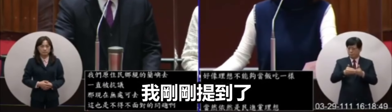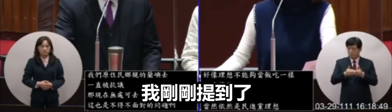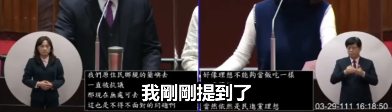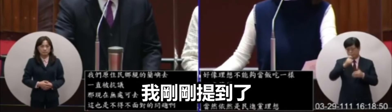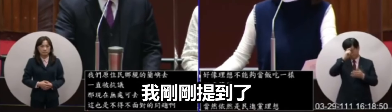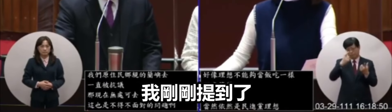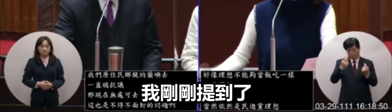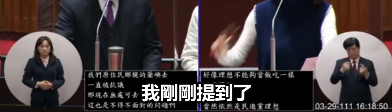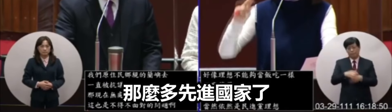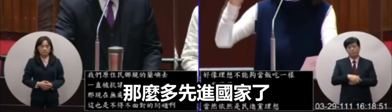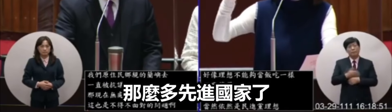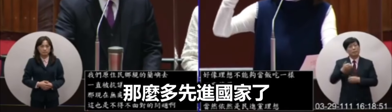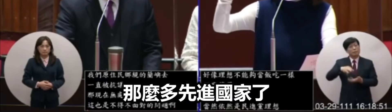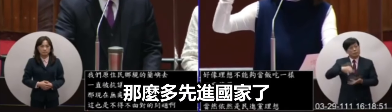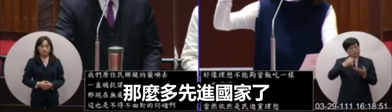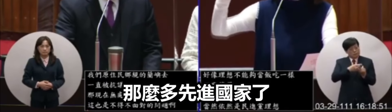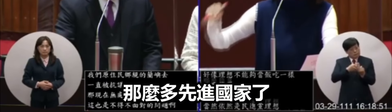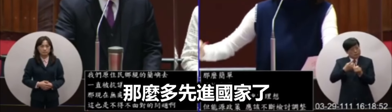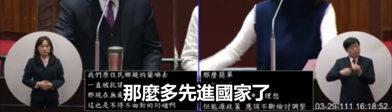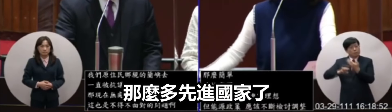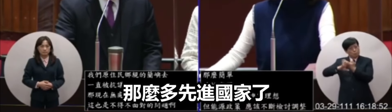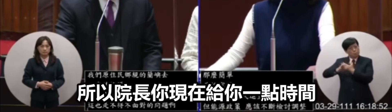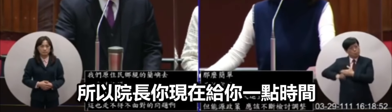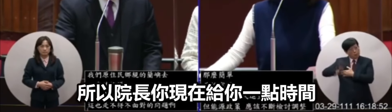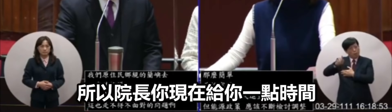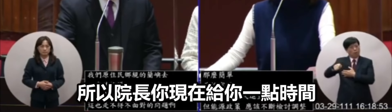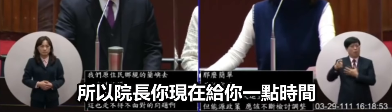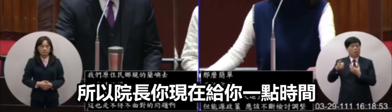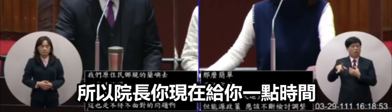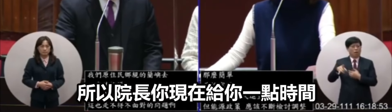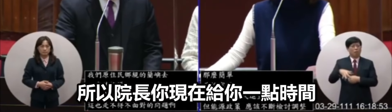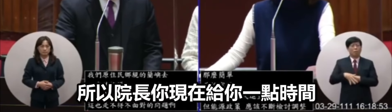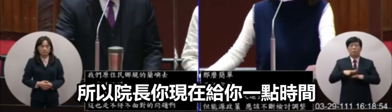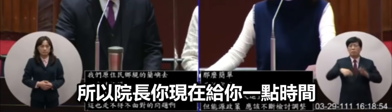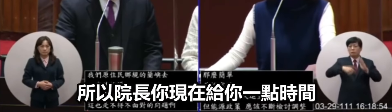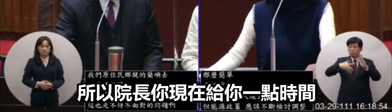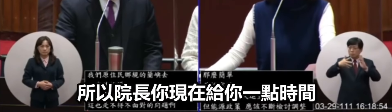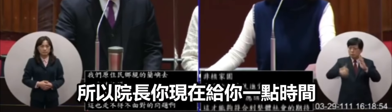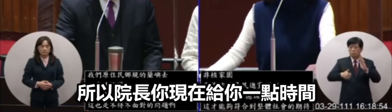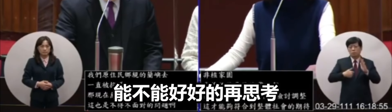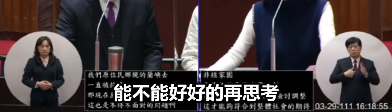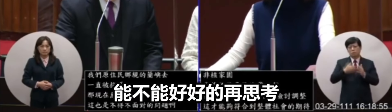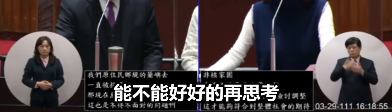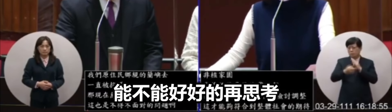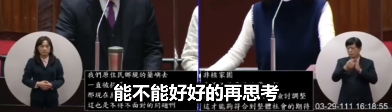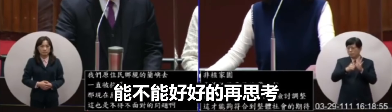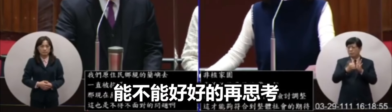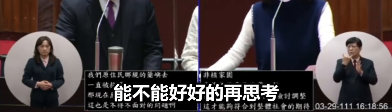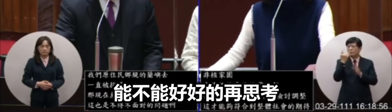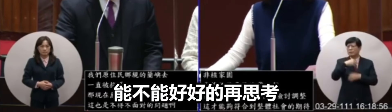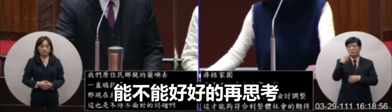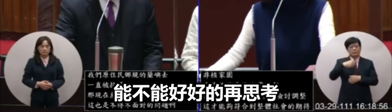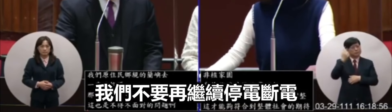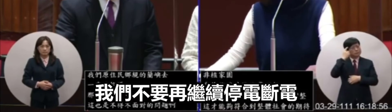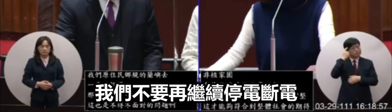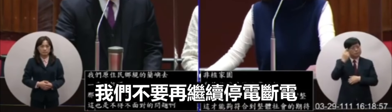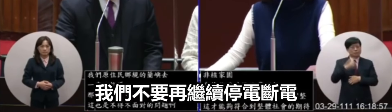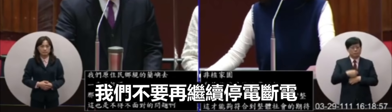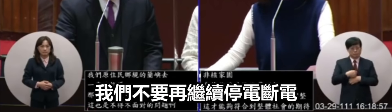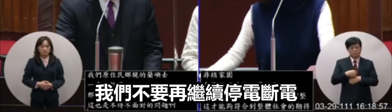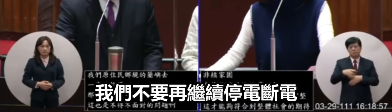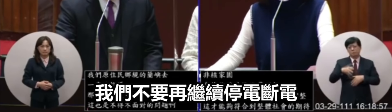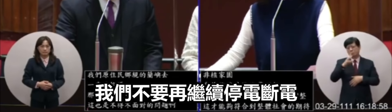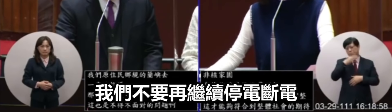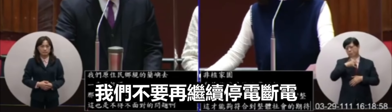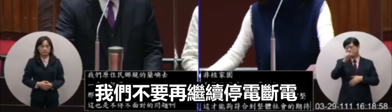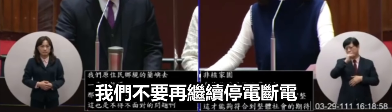期待。我刚刚提到了那么多先进国家了，所以院长，你现在给你一点时间，能不能好好的再思考，我们不